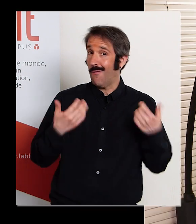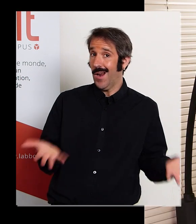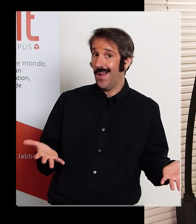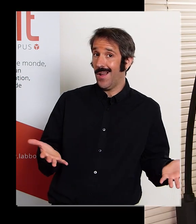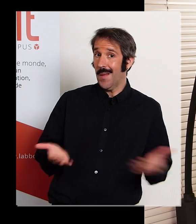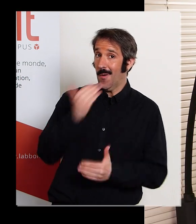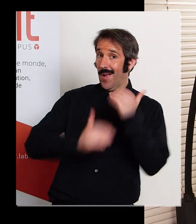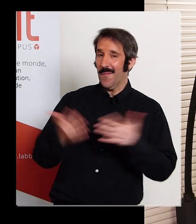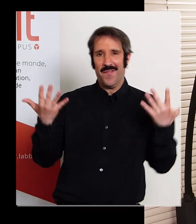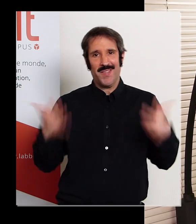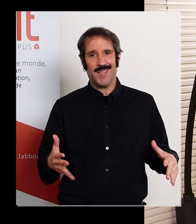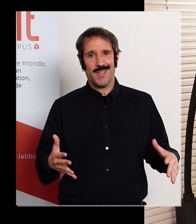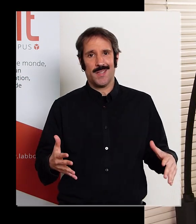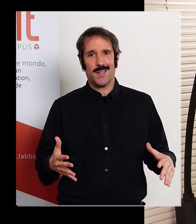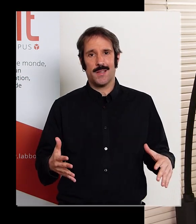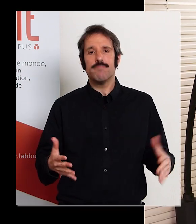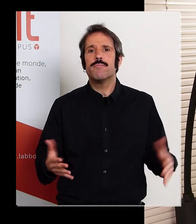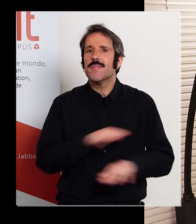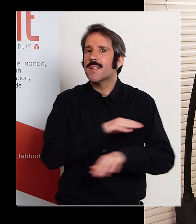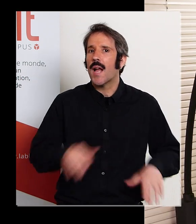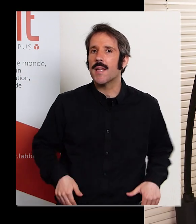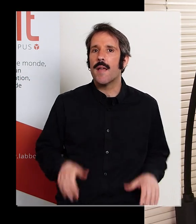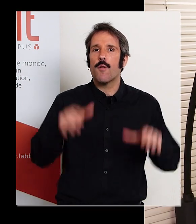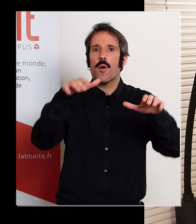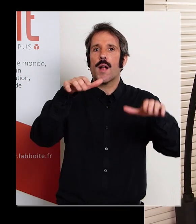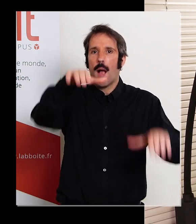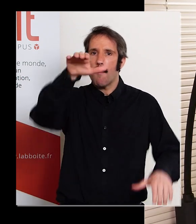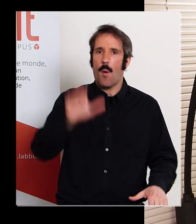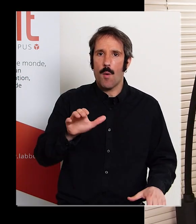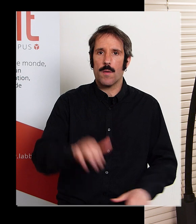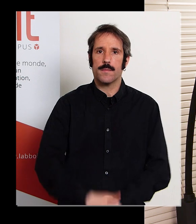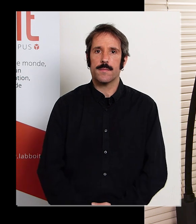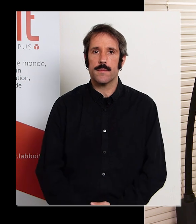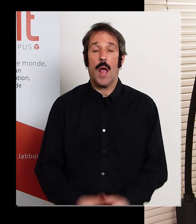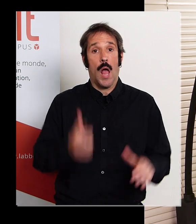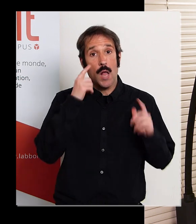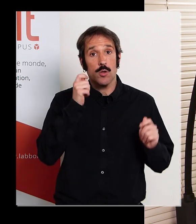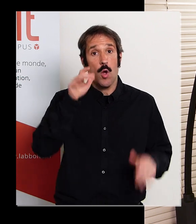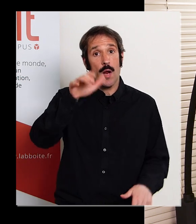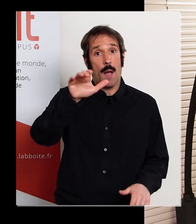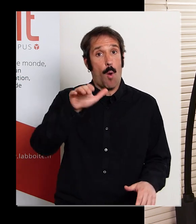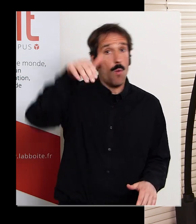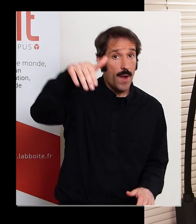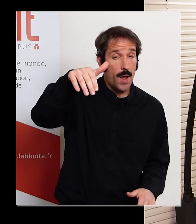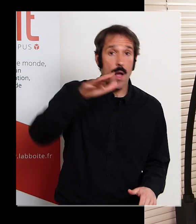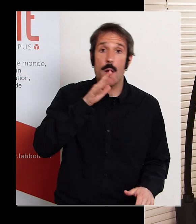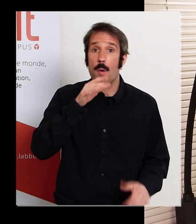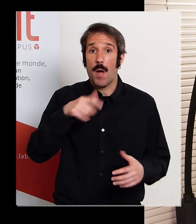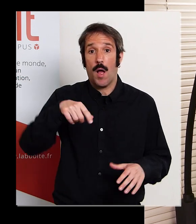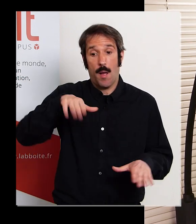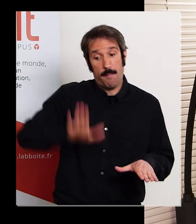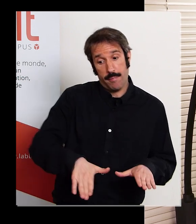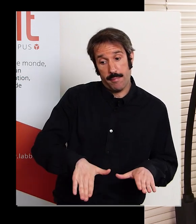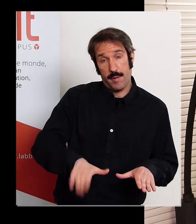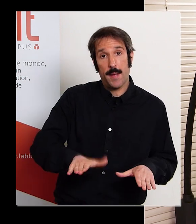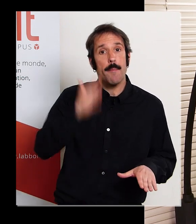Ben voilà, le programme est fini. Il ne reste plus qu'à refermer le capot. Attention, tant que ce capot est ouvert, on ne peut pas